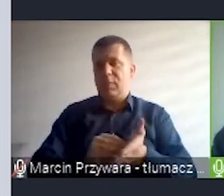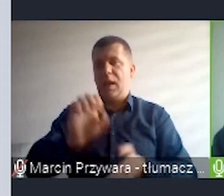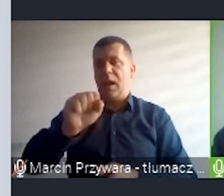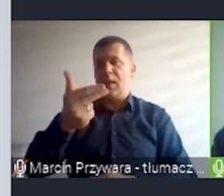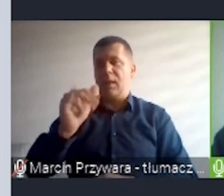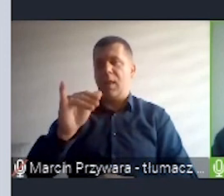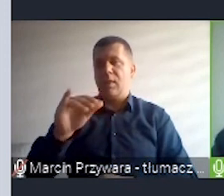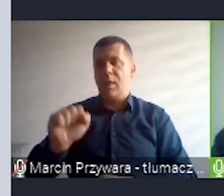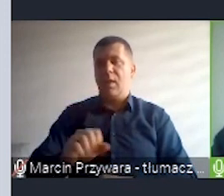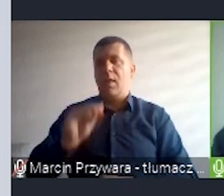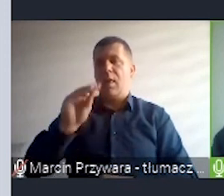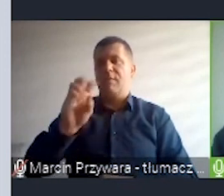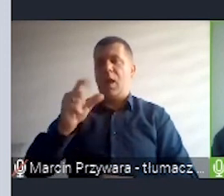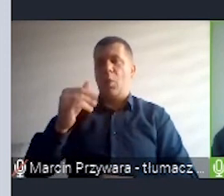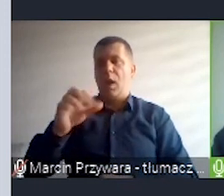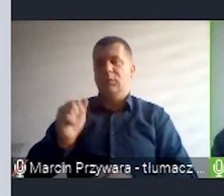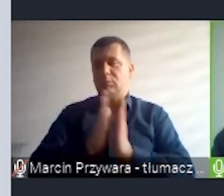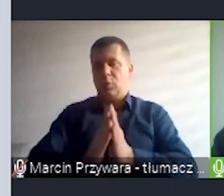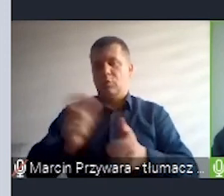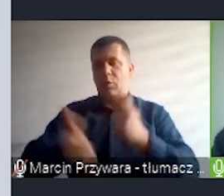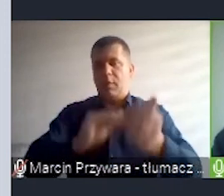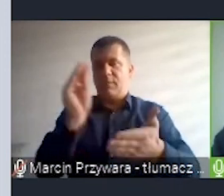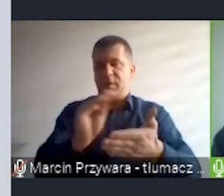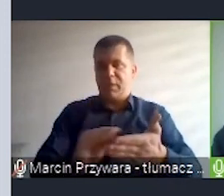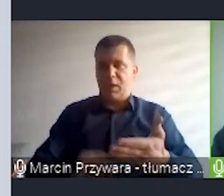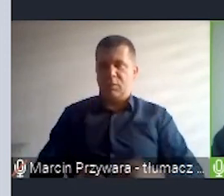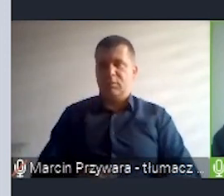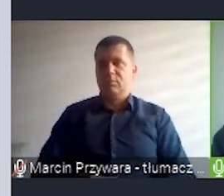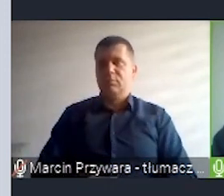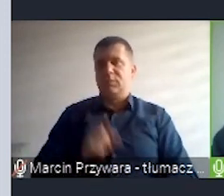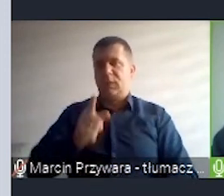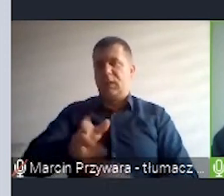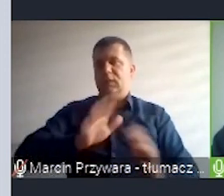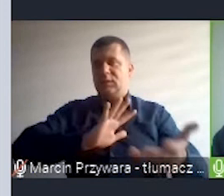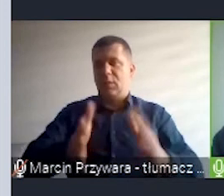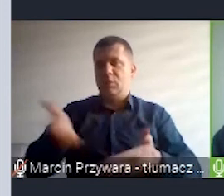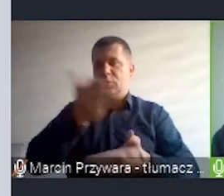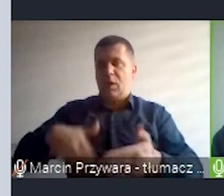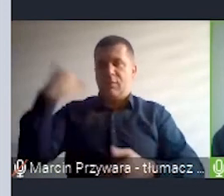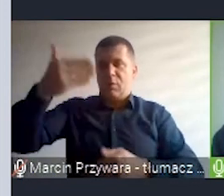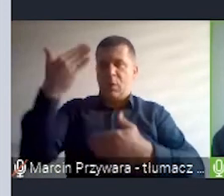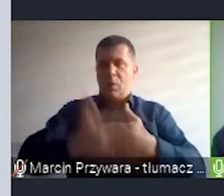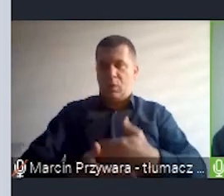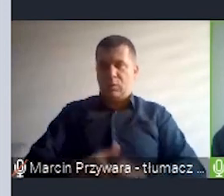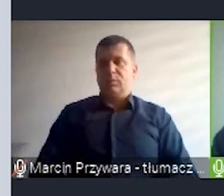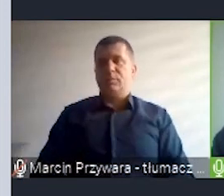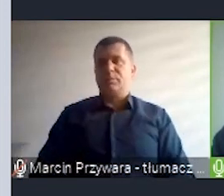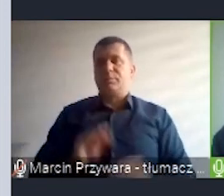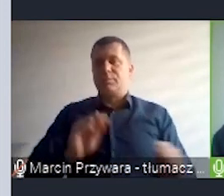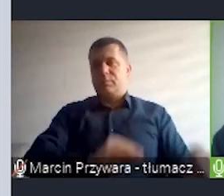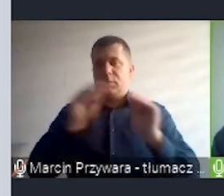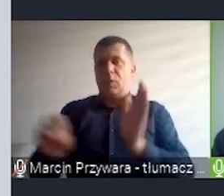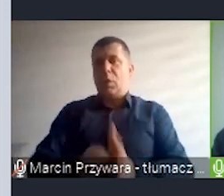ankietę ewaluacyjną. Proszę o jej wypełnienie. No i tym sposobem kończymy część wykładową. Przechodzimy